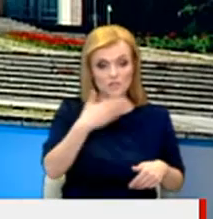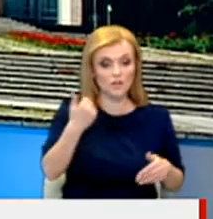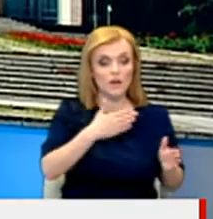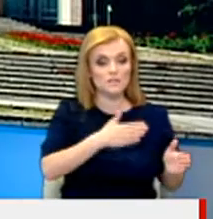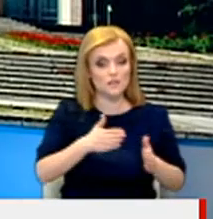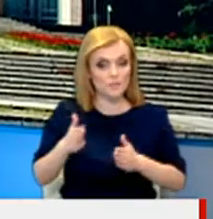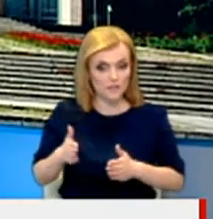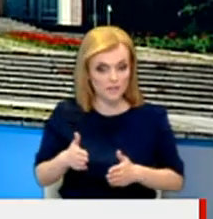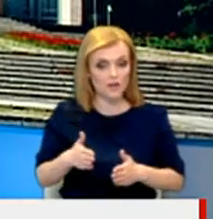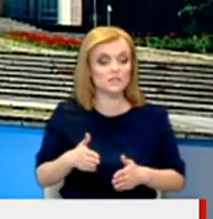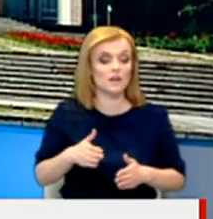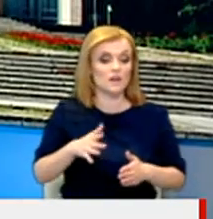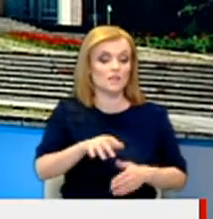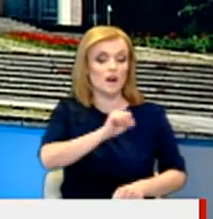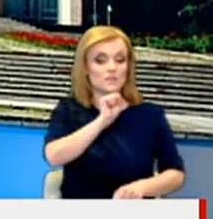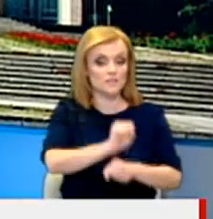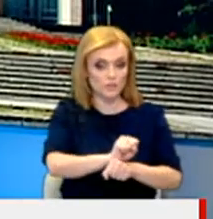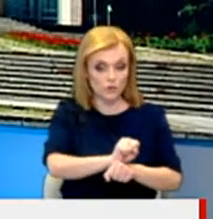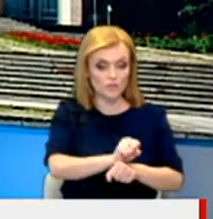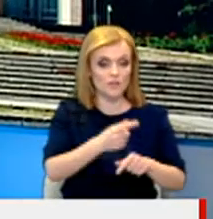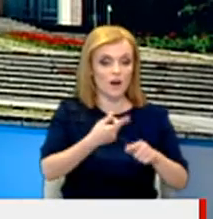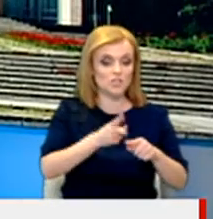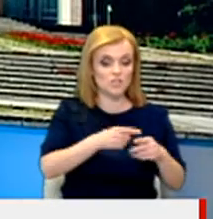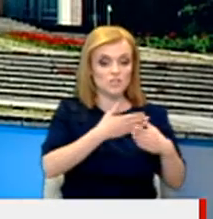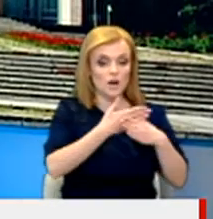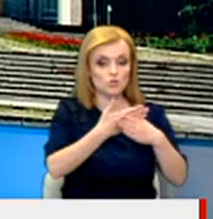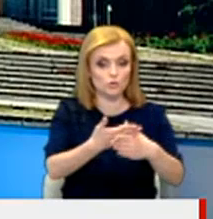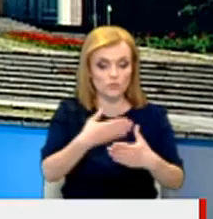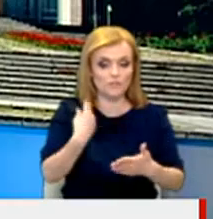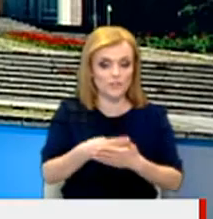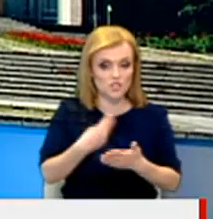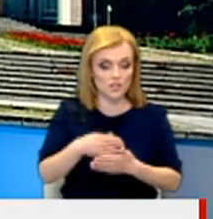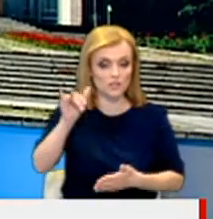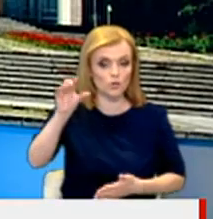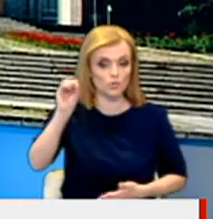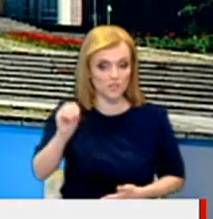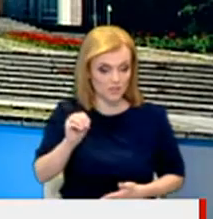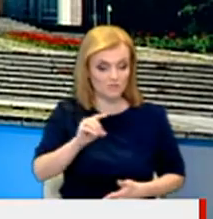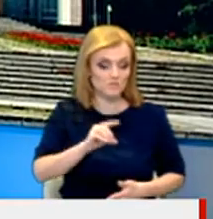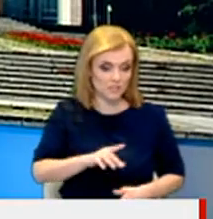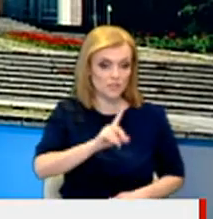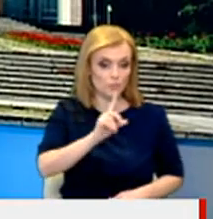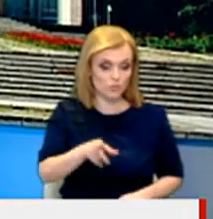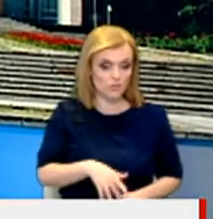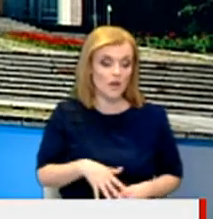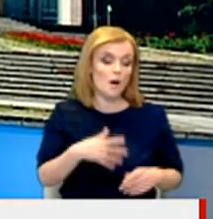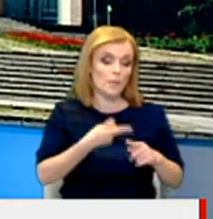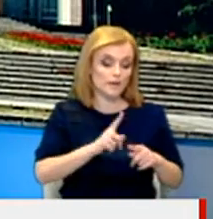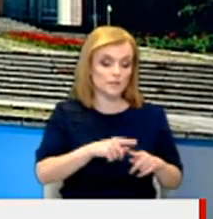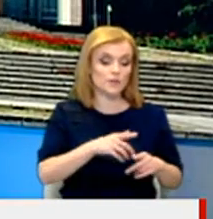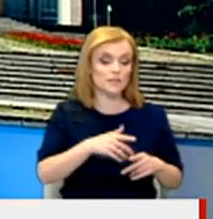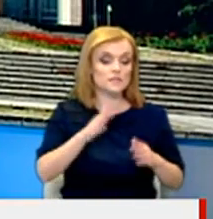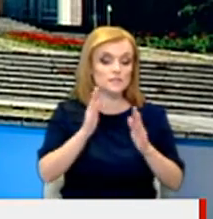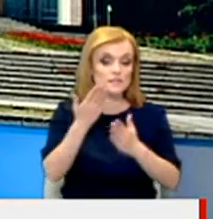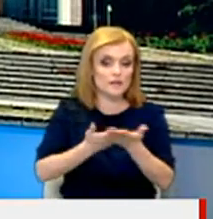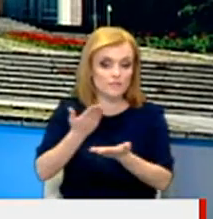pentru Republica Moldova. Acest scenariu a fost lansat de reprezentanții blocului acum, care le sugerează socialiștilor să-și asume o